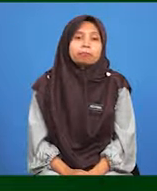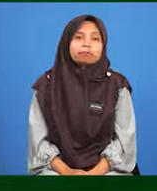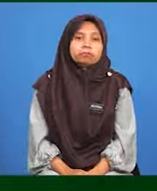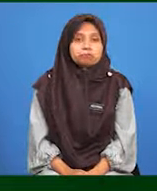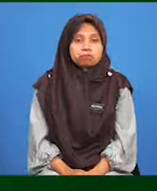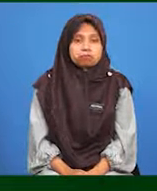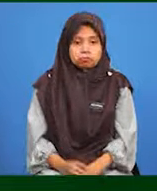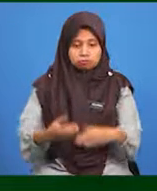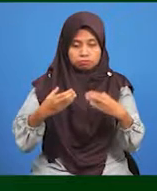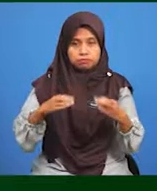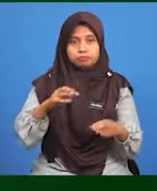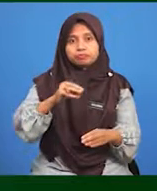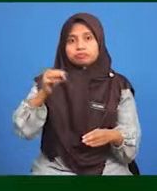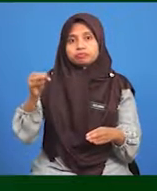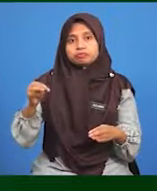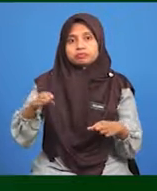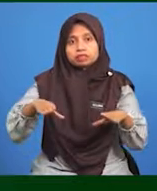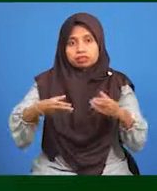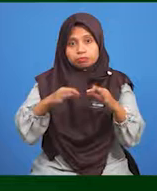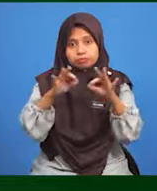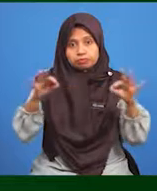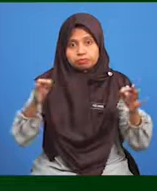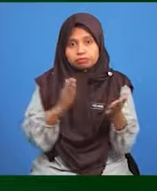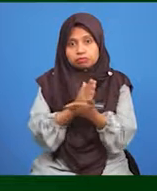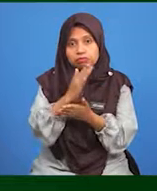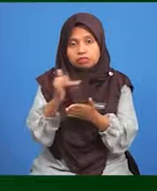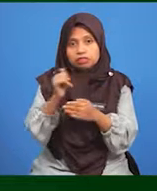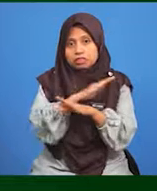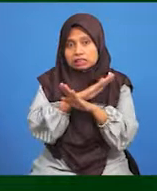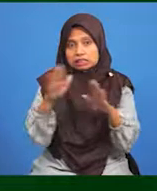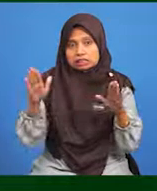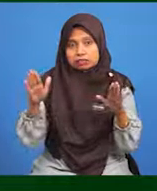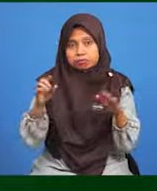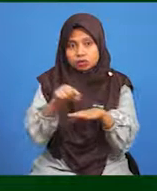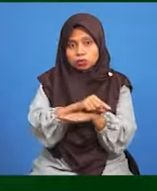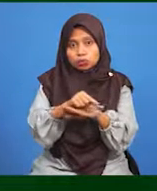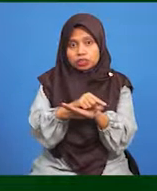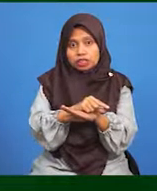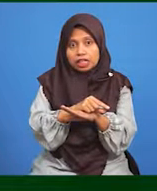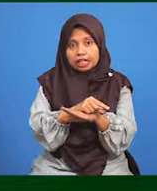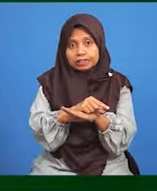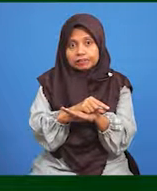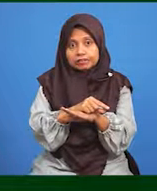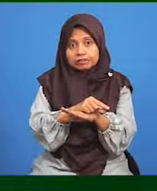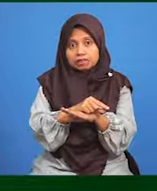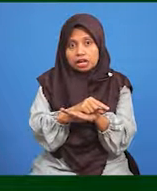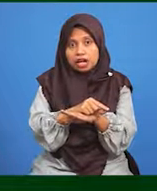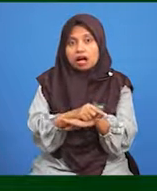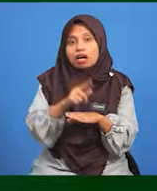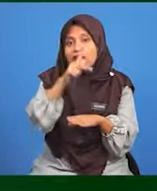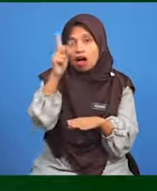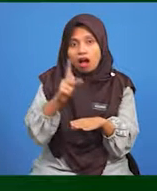coba murid-murid Bina ayat seterusnya tanpa menggunakan partikel kah